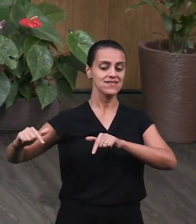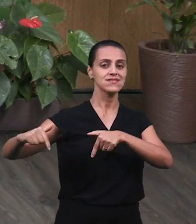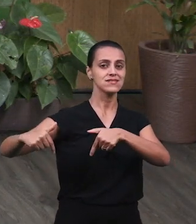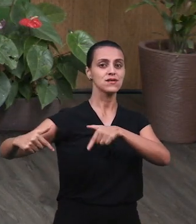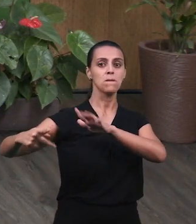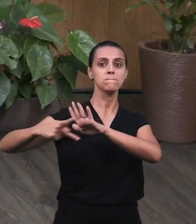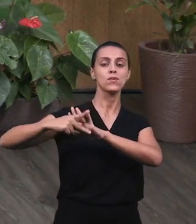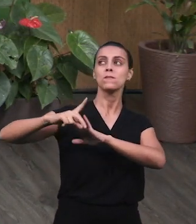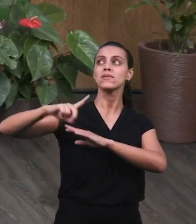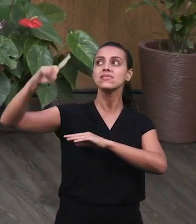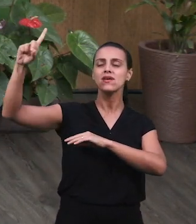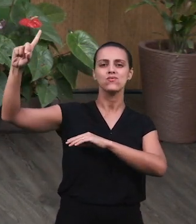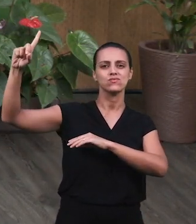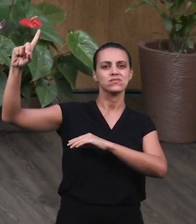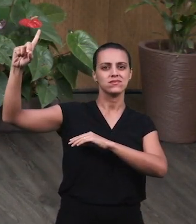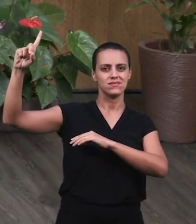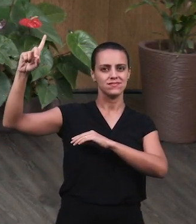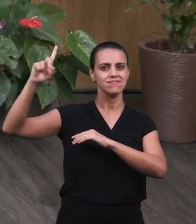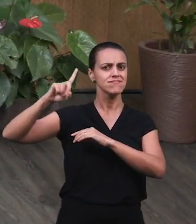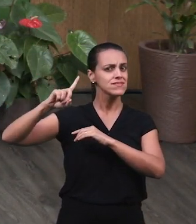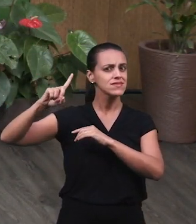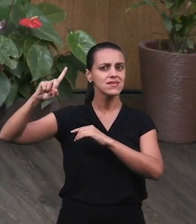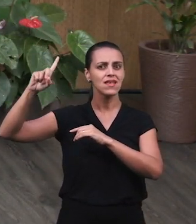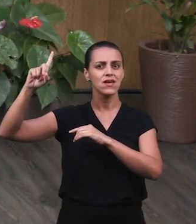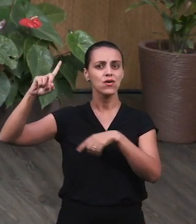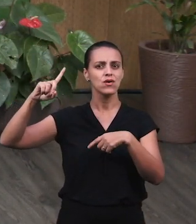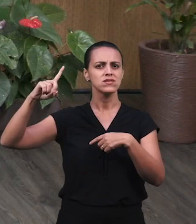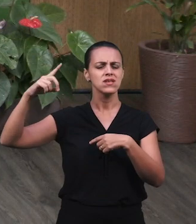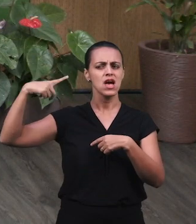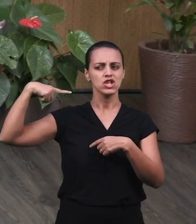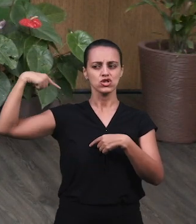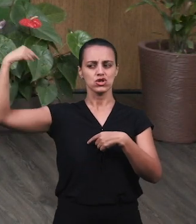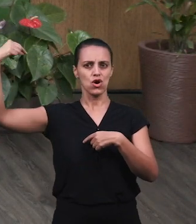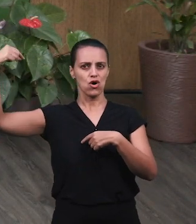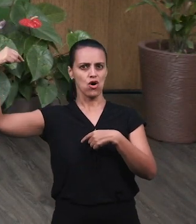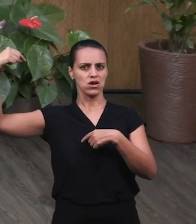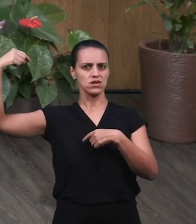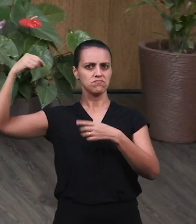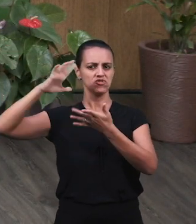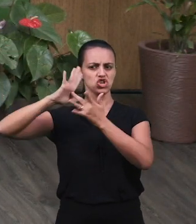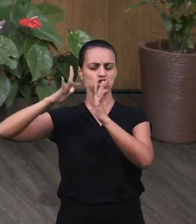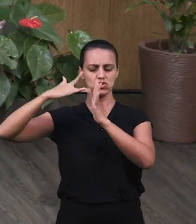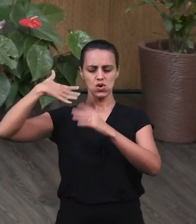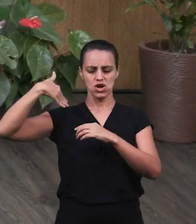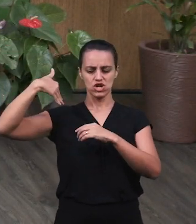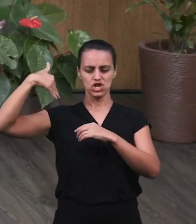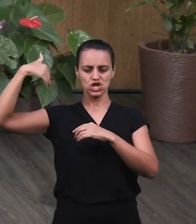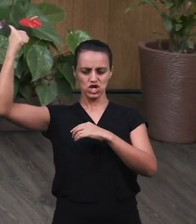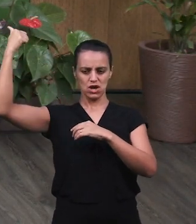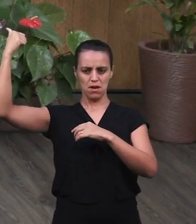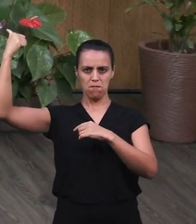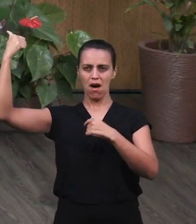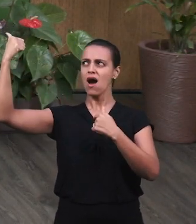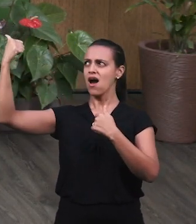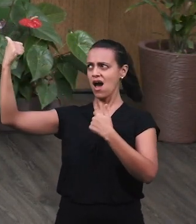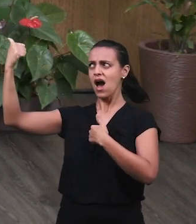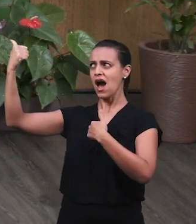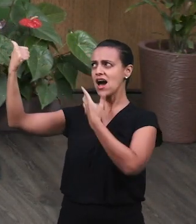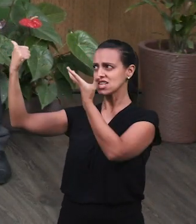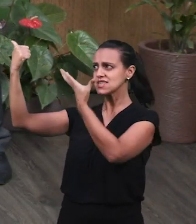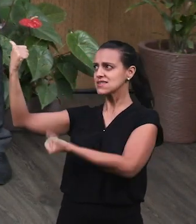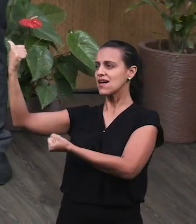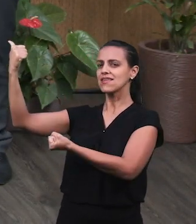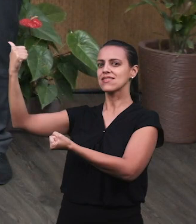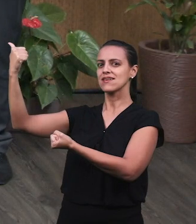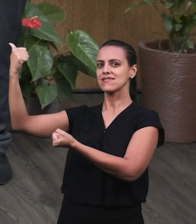il accepte l'appel du Fils Jésus, l'appel pour le salut. Il commence à partir de